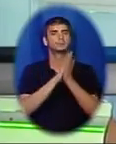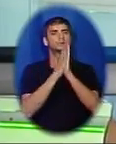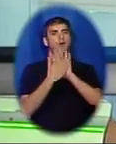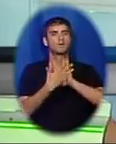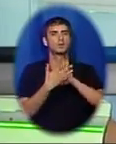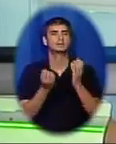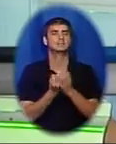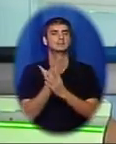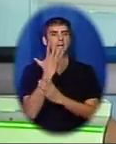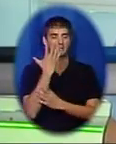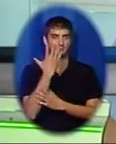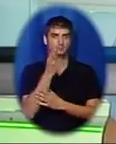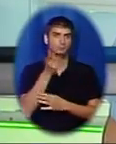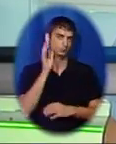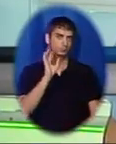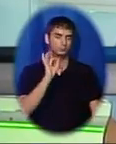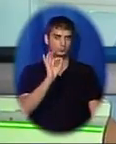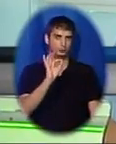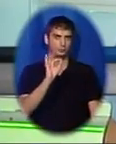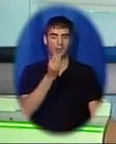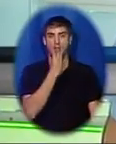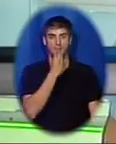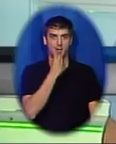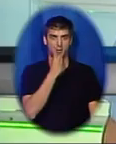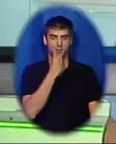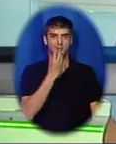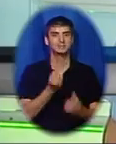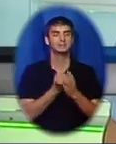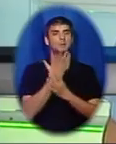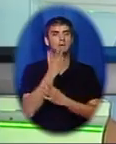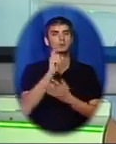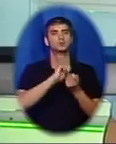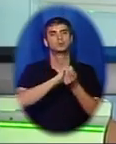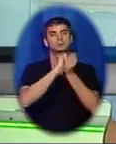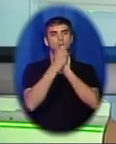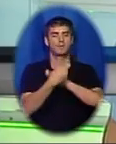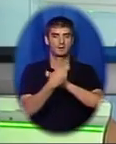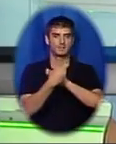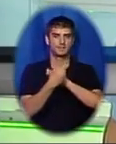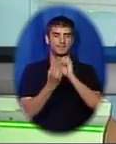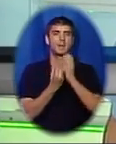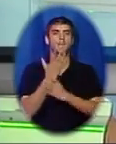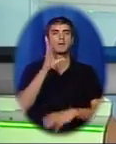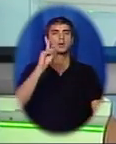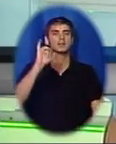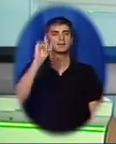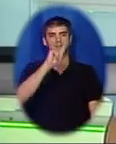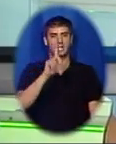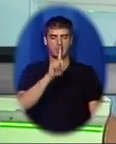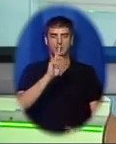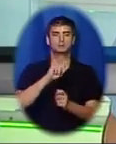הופכות צמחים שמיועדים במקור למאכל, צמחים שהופכים לביודיזל, שאותם